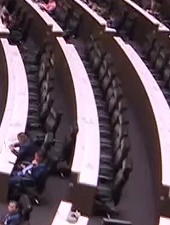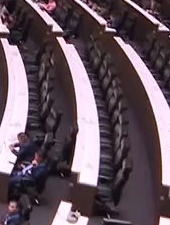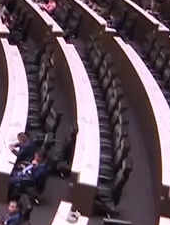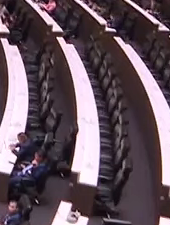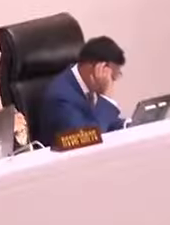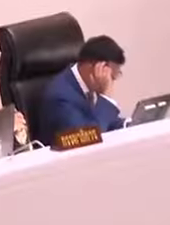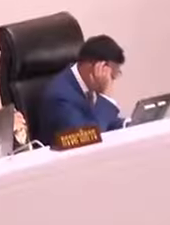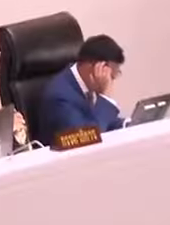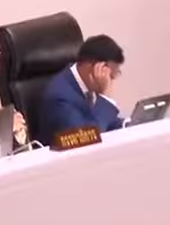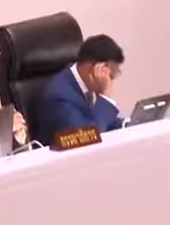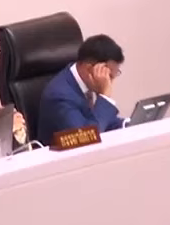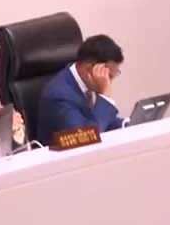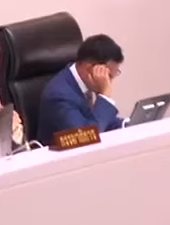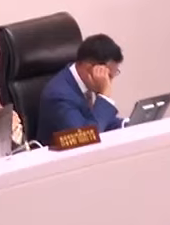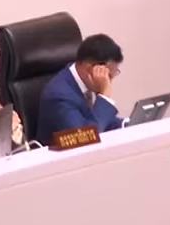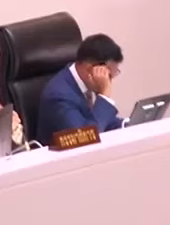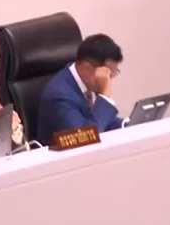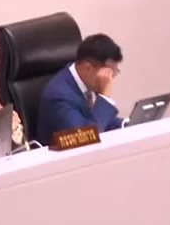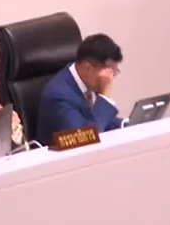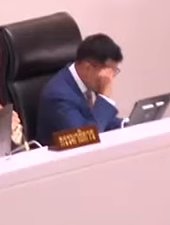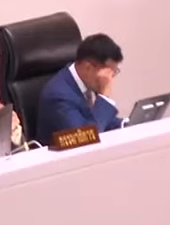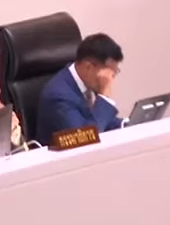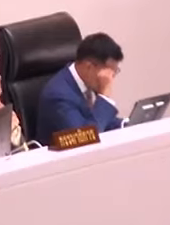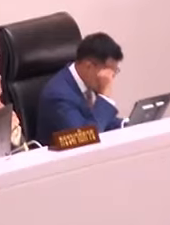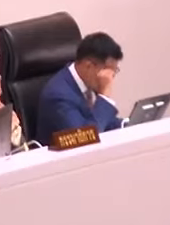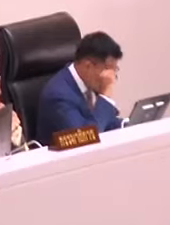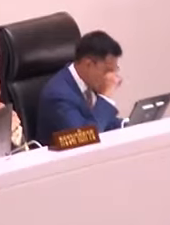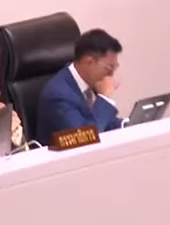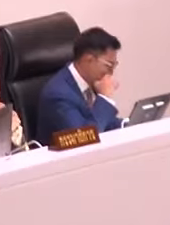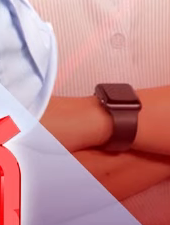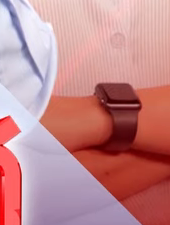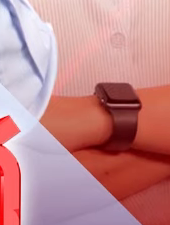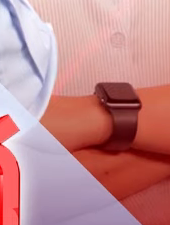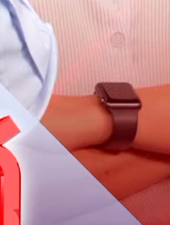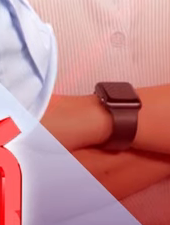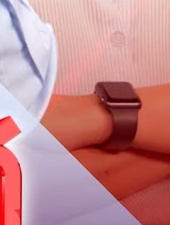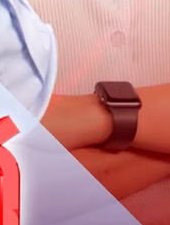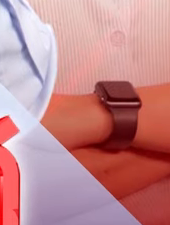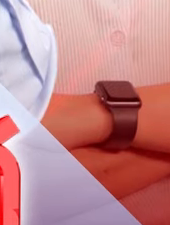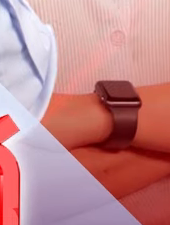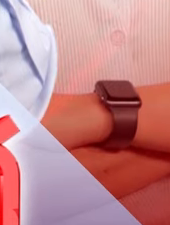ไม่เห็นด้วย147คนงดออกเสียง1คน